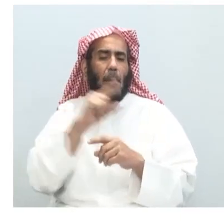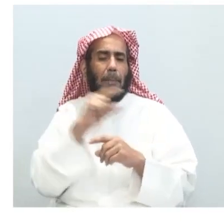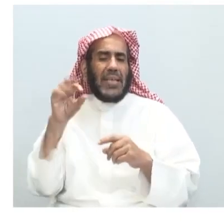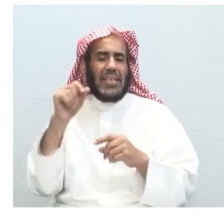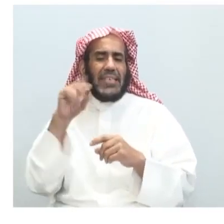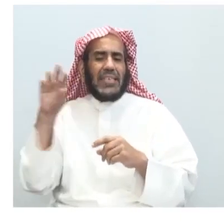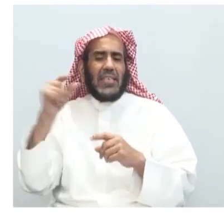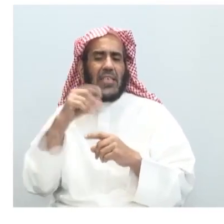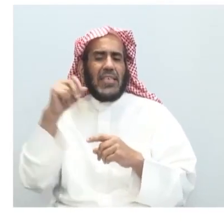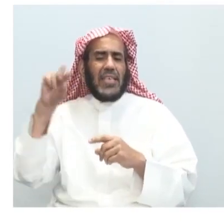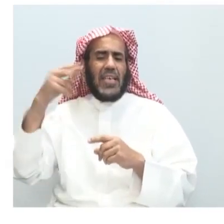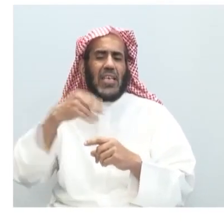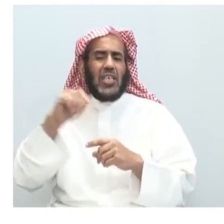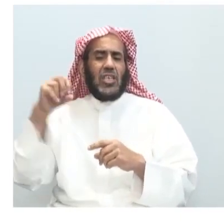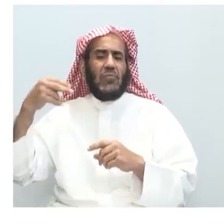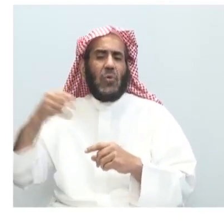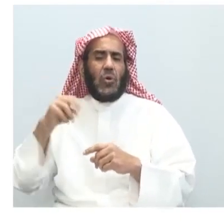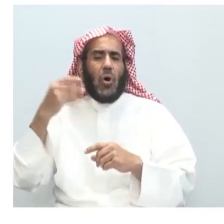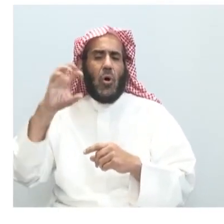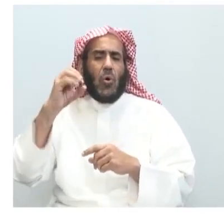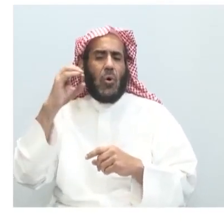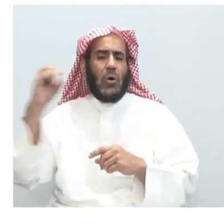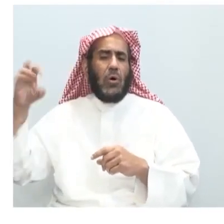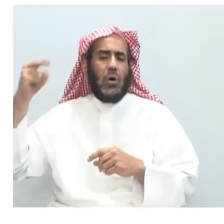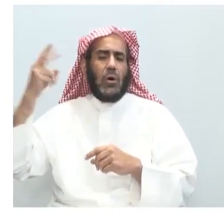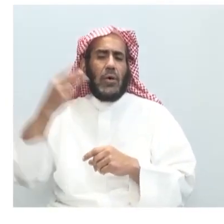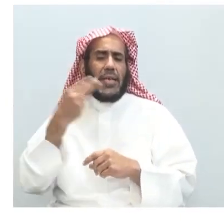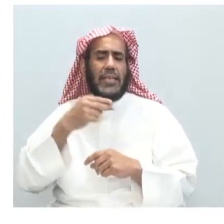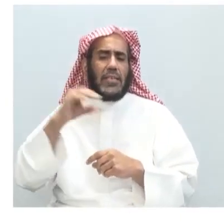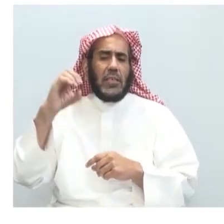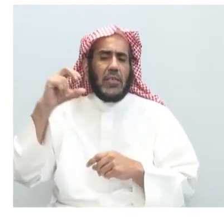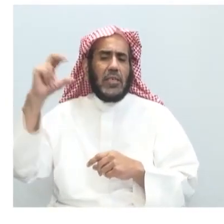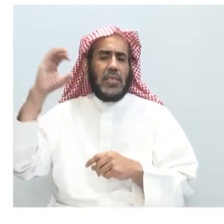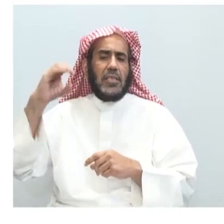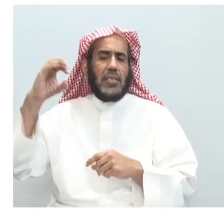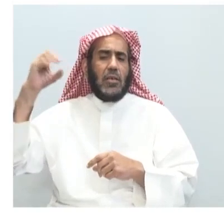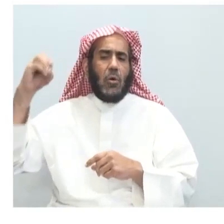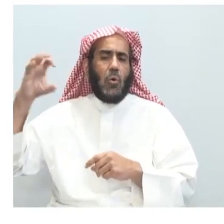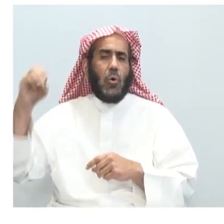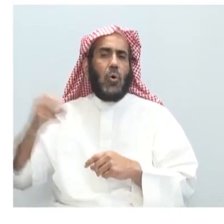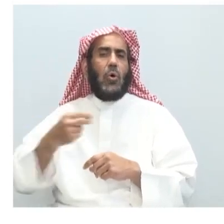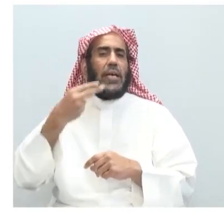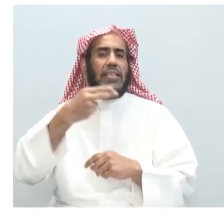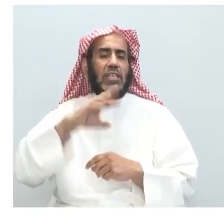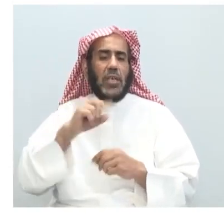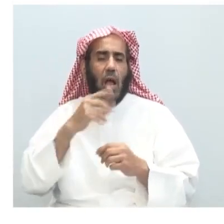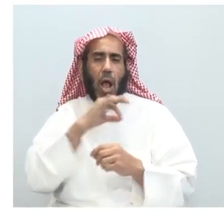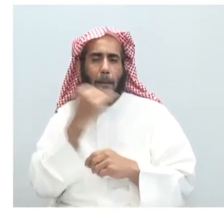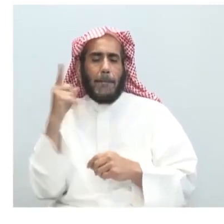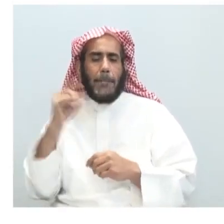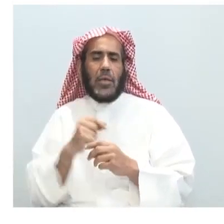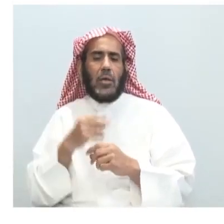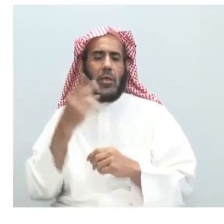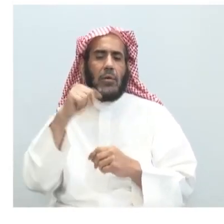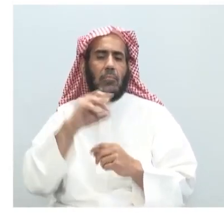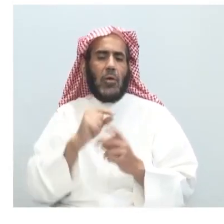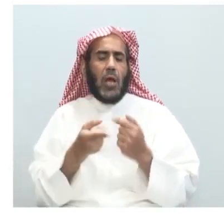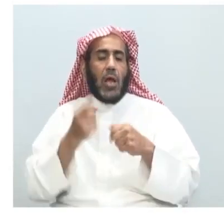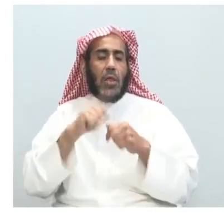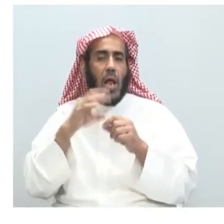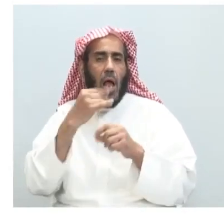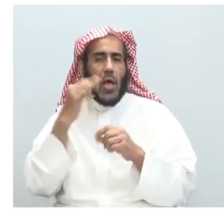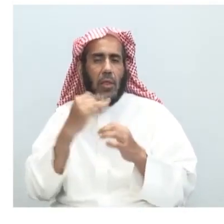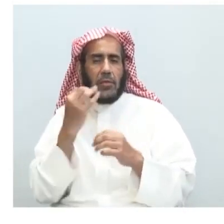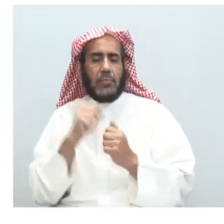اتش 4 او اتش سي او او اتش هذه هي الصيغه الجزيئيه c3h3 ايضا